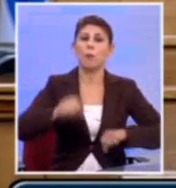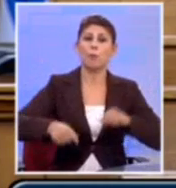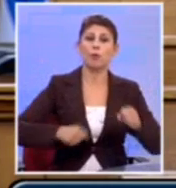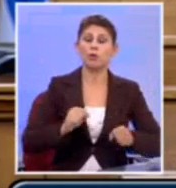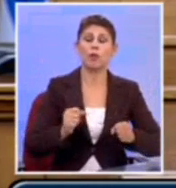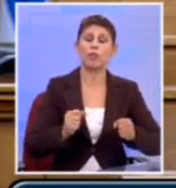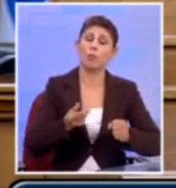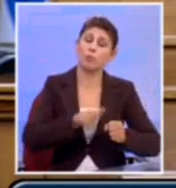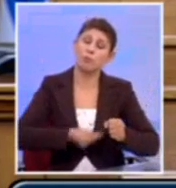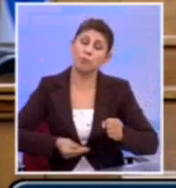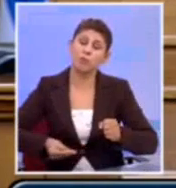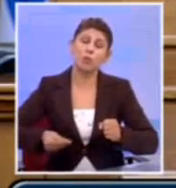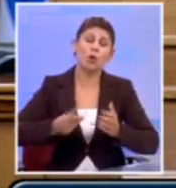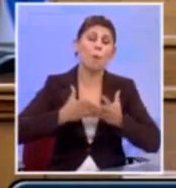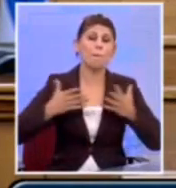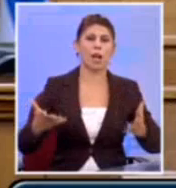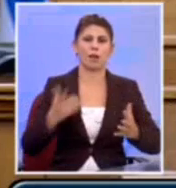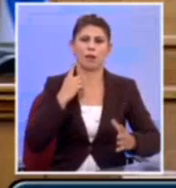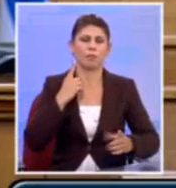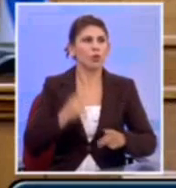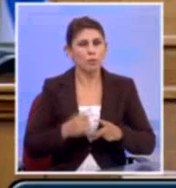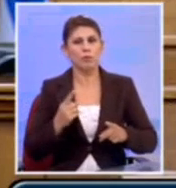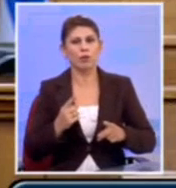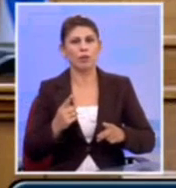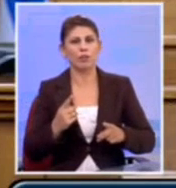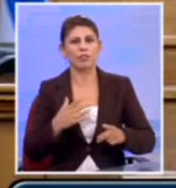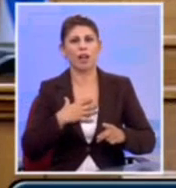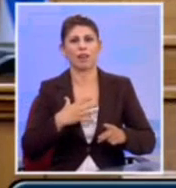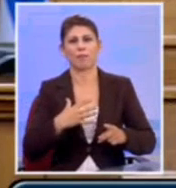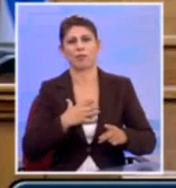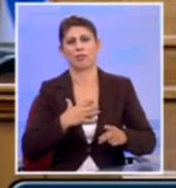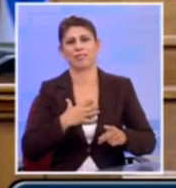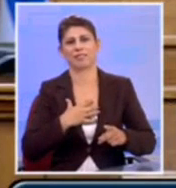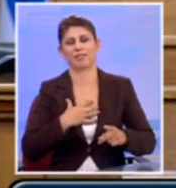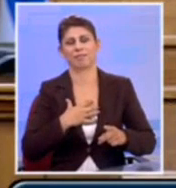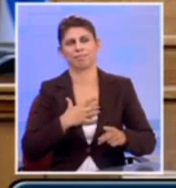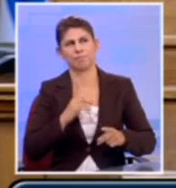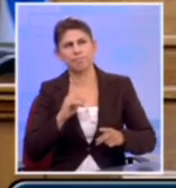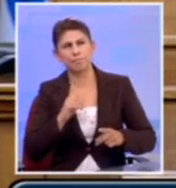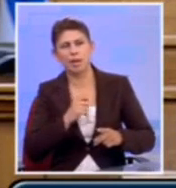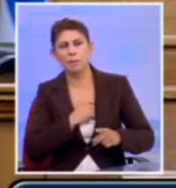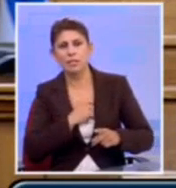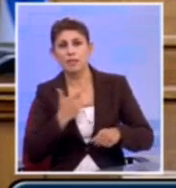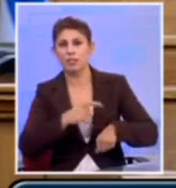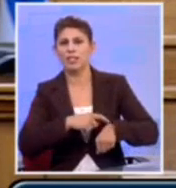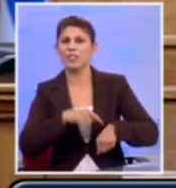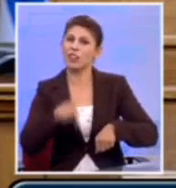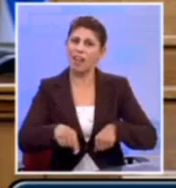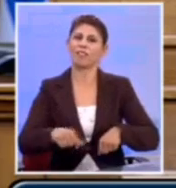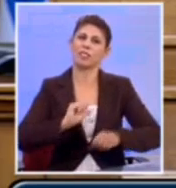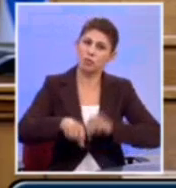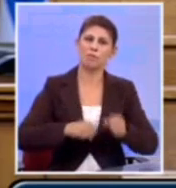πολύ μεγαλύτερη από το απλό γεγονός της αναπνοής. Θεωρώ ότι είναι η ώρα αυτής της